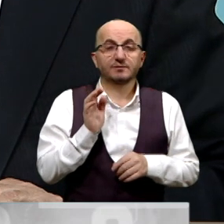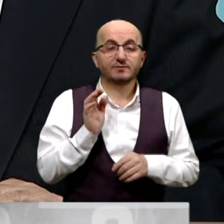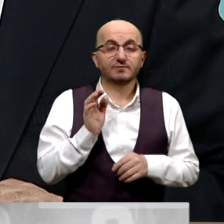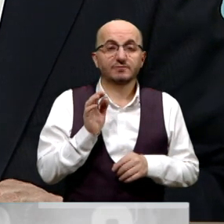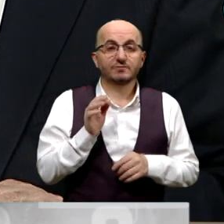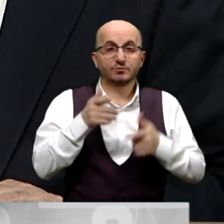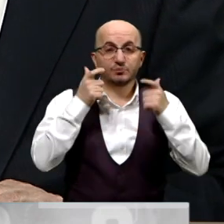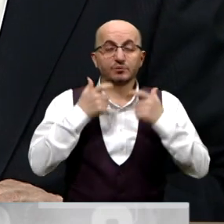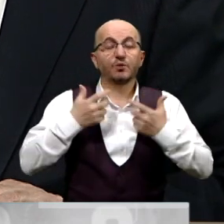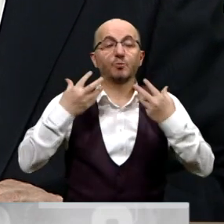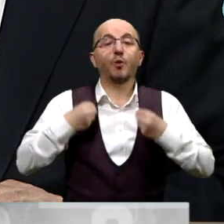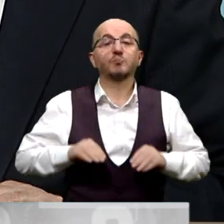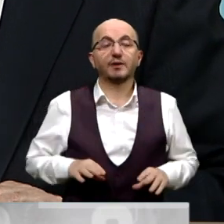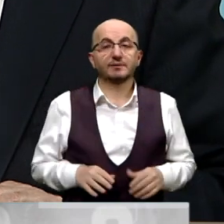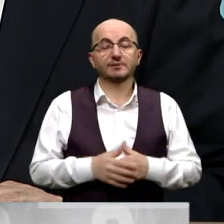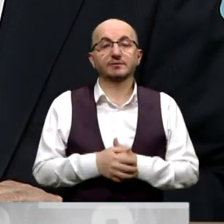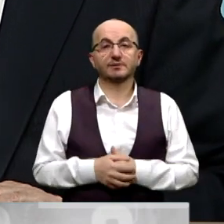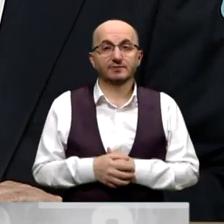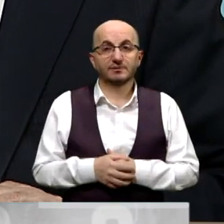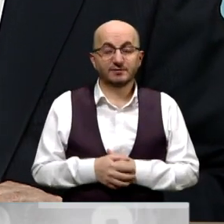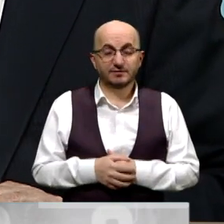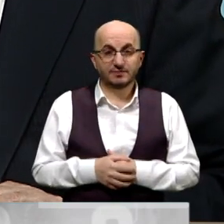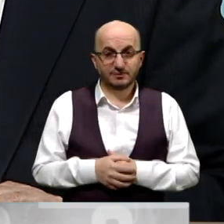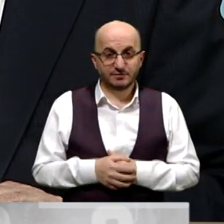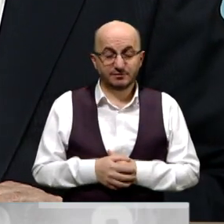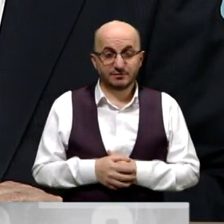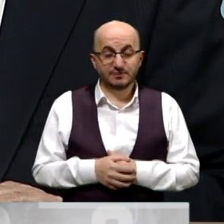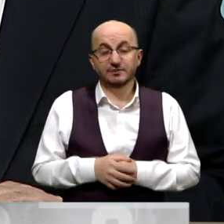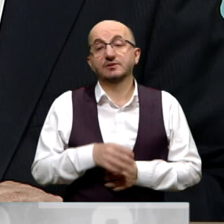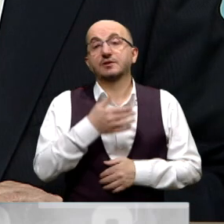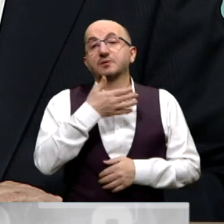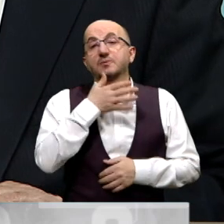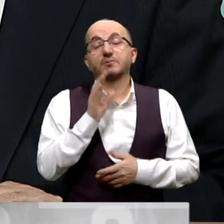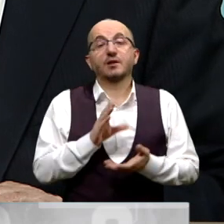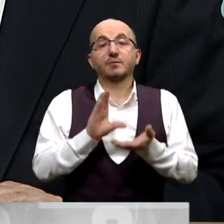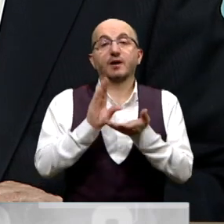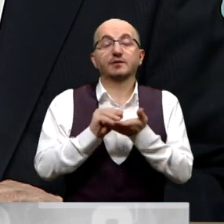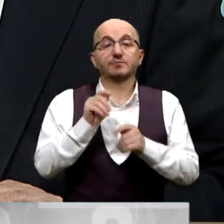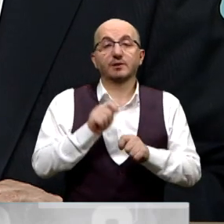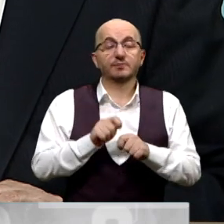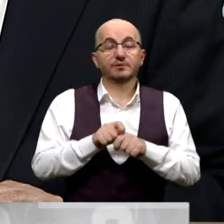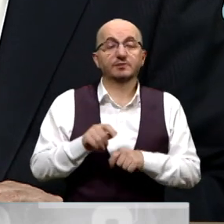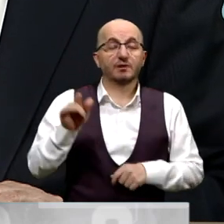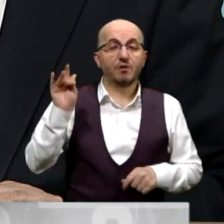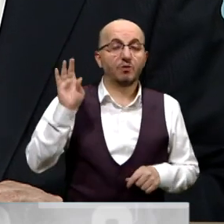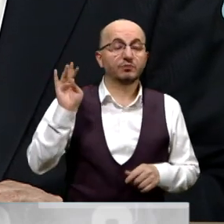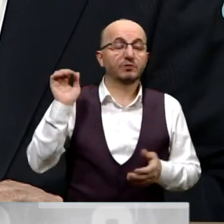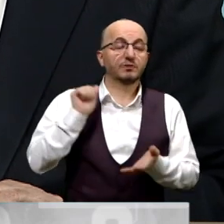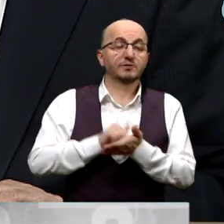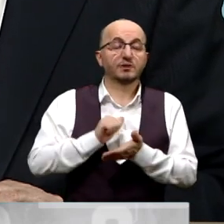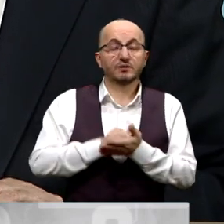mesele olmayız inşallah Ya bu şekilde Bilmeyerek bir hatim yaptıysak o zaman 14 tane secde